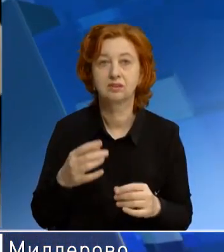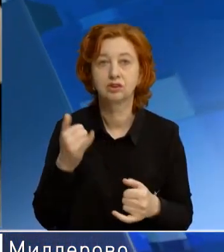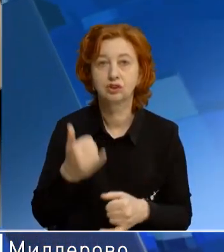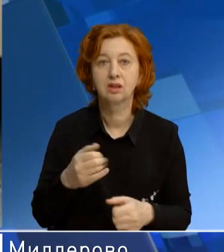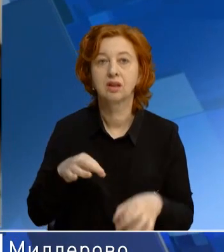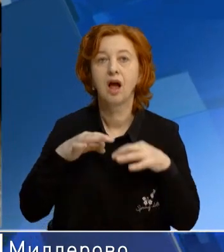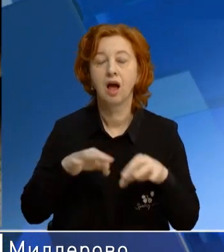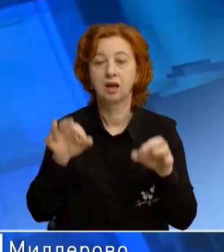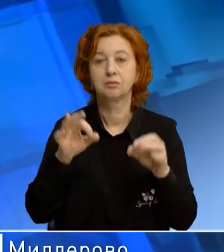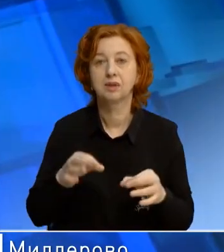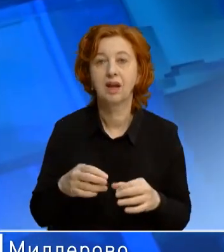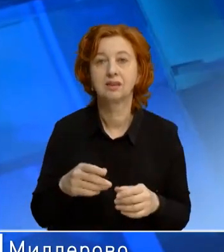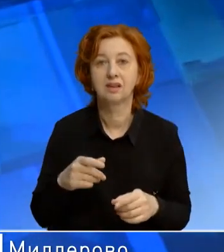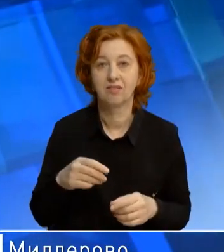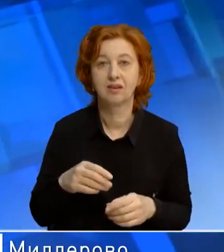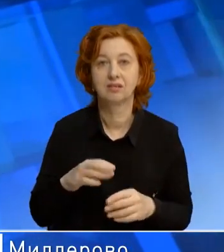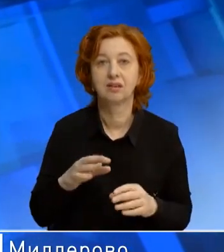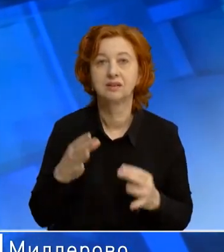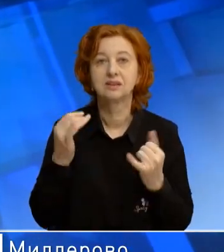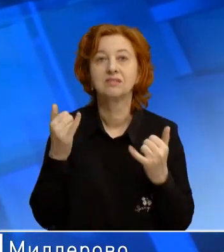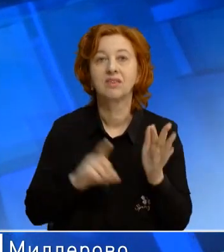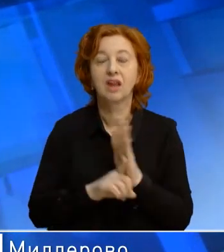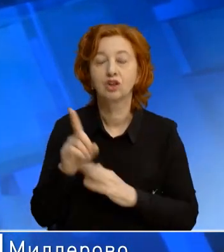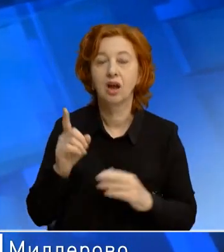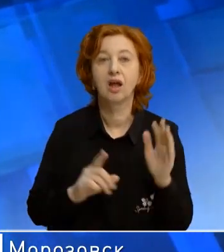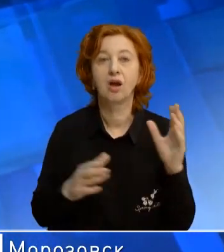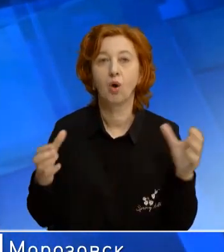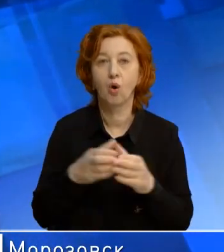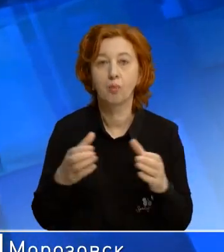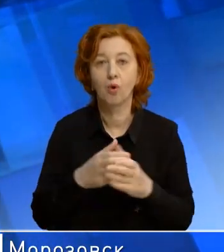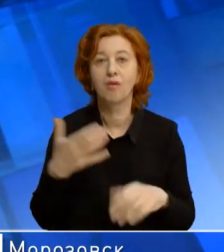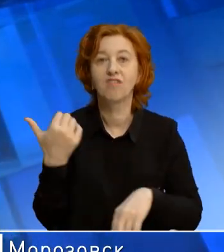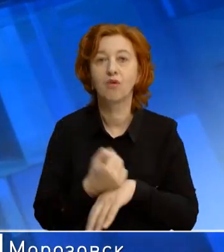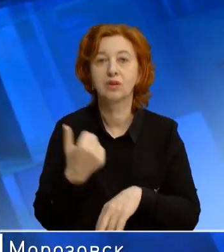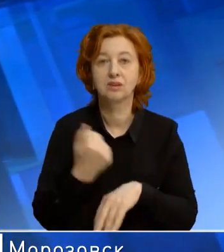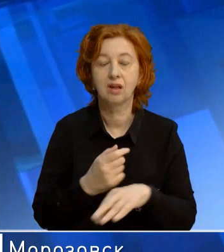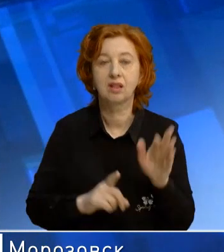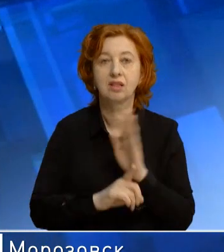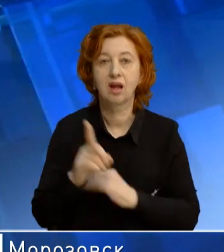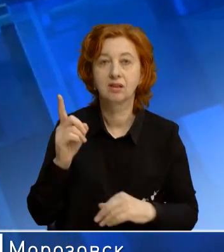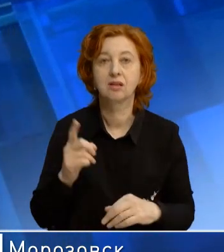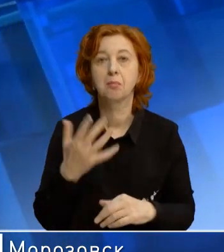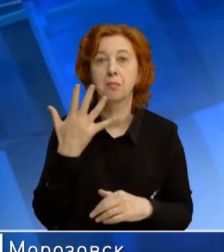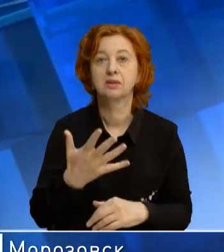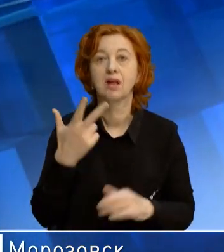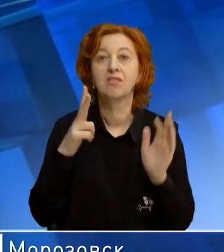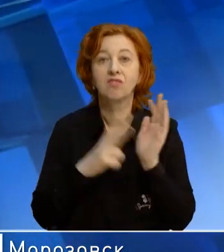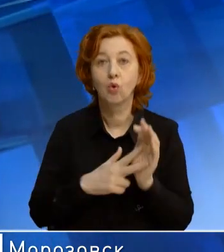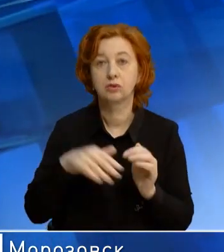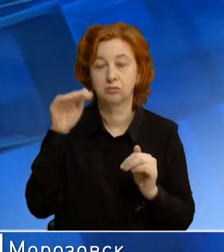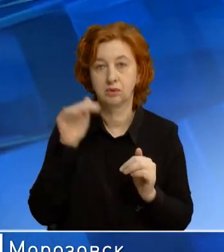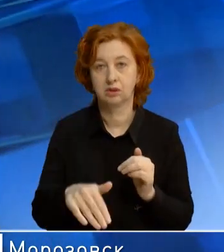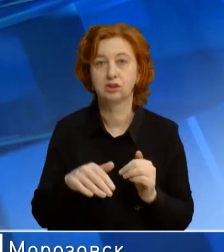госпитализировали, проводится проверка. С начала кампании по вакцинации в Ростове-на-Дону привились почти 58